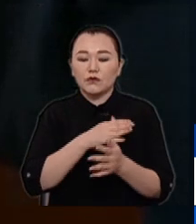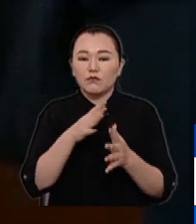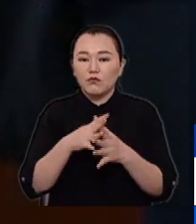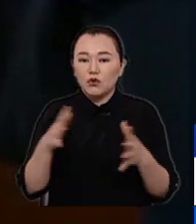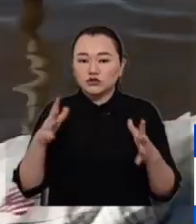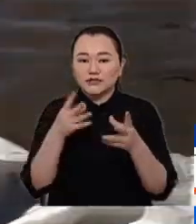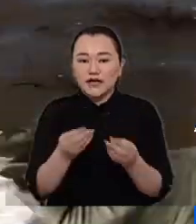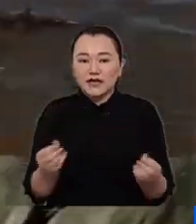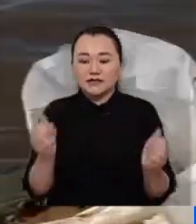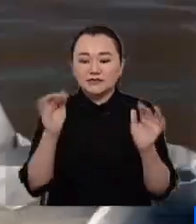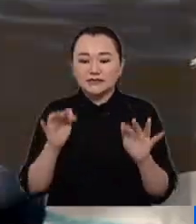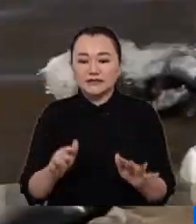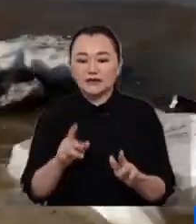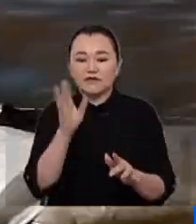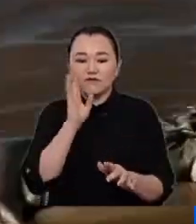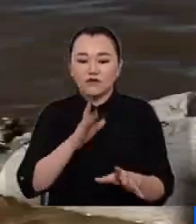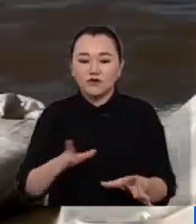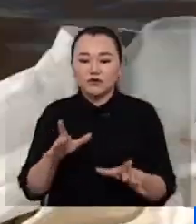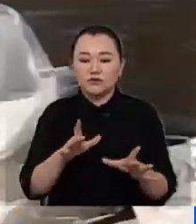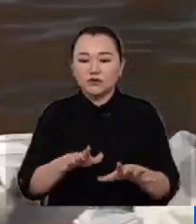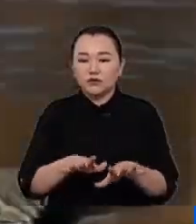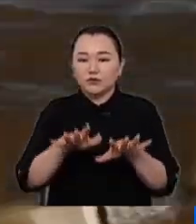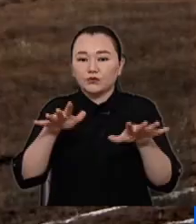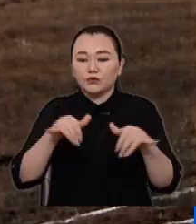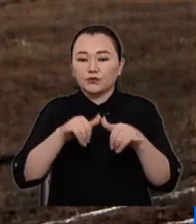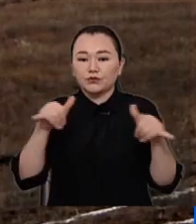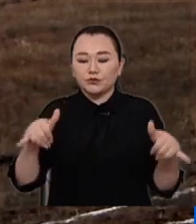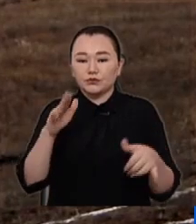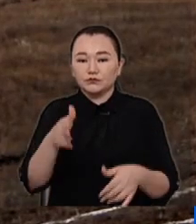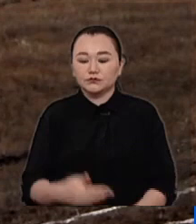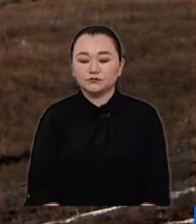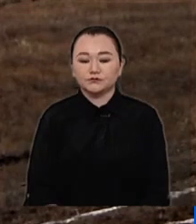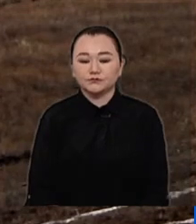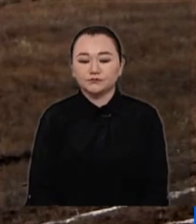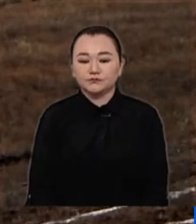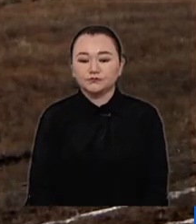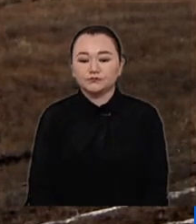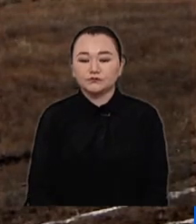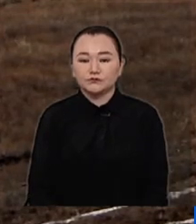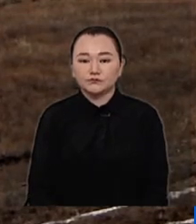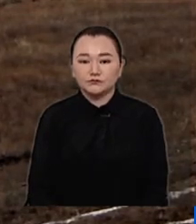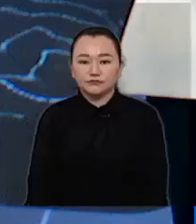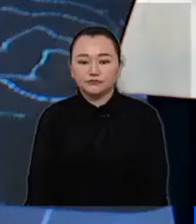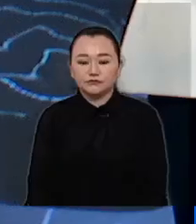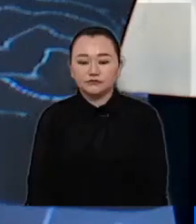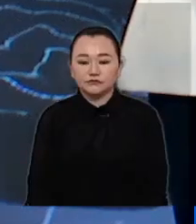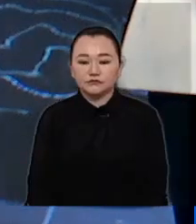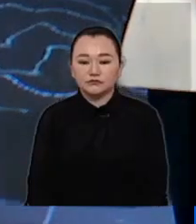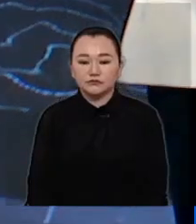таять снег, отчего уровень воды в реках поднимется. Эльмира Ержанова, Азамат Кубегенов, Информбюро, Актобе.